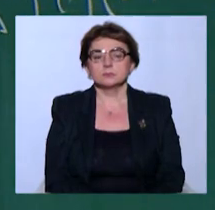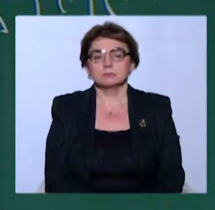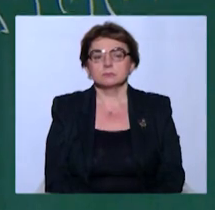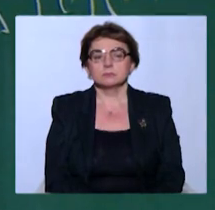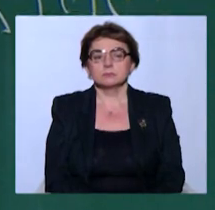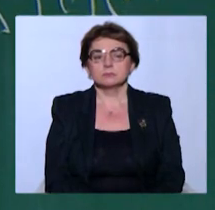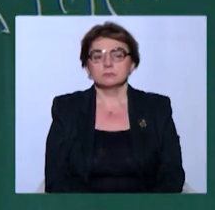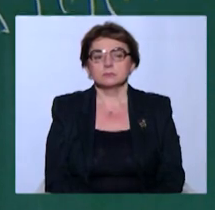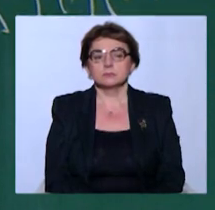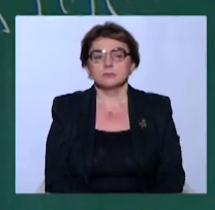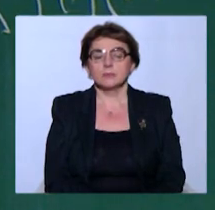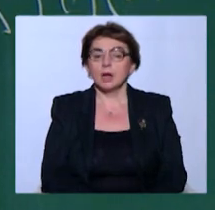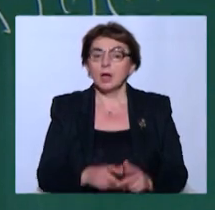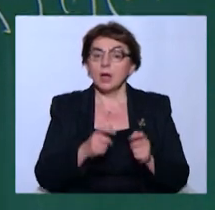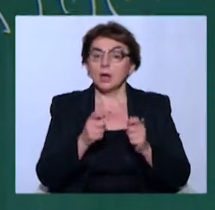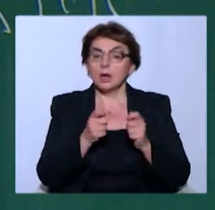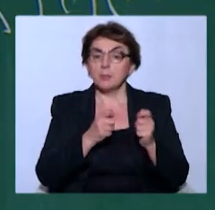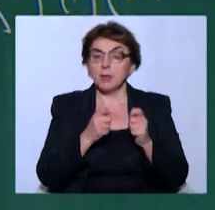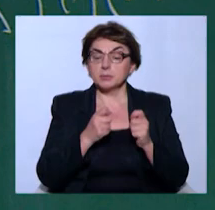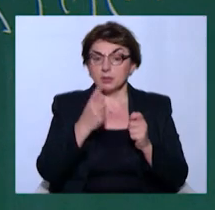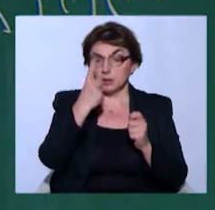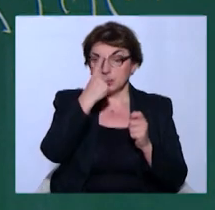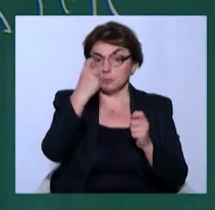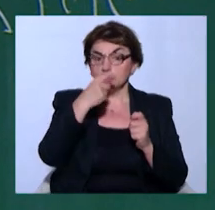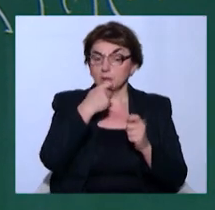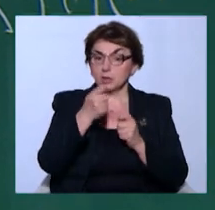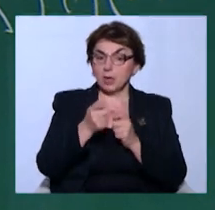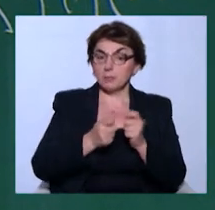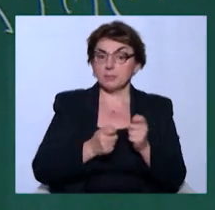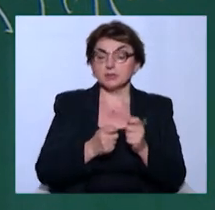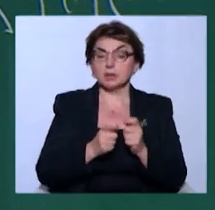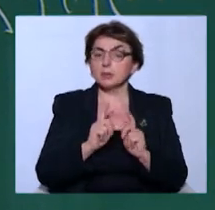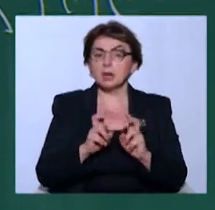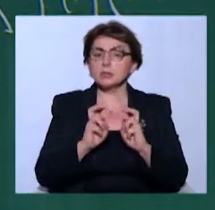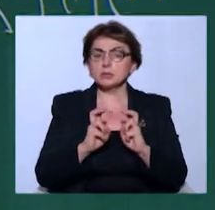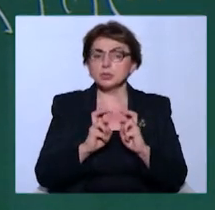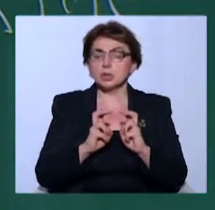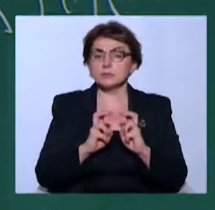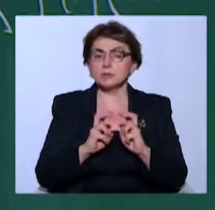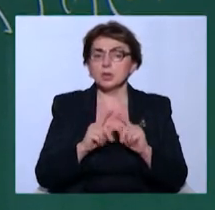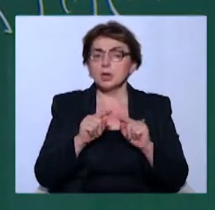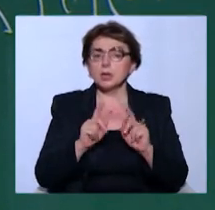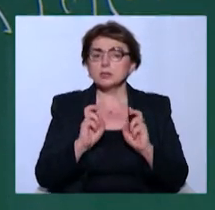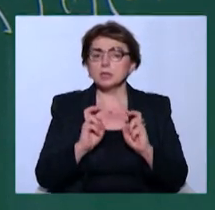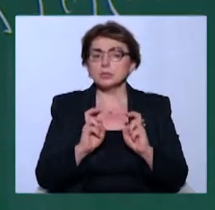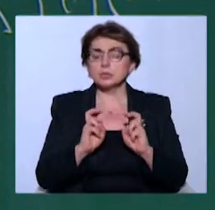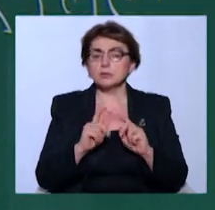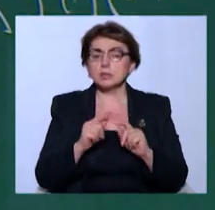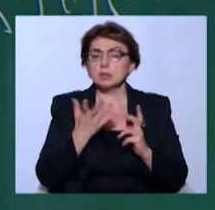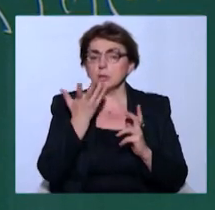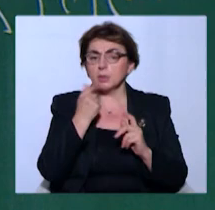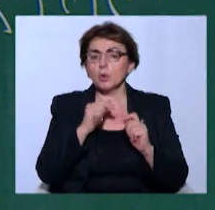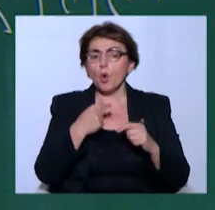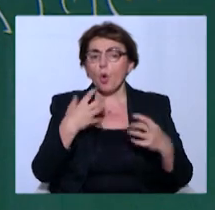რომლებიც ამ ცხოველებით იკვებებიან. აი მაგალითად, გამაფრთხილებელი შეფერილობა აქვს კარგად თავდაცულ ინდივიდებს,